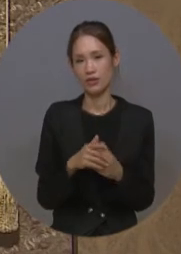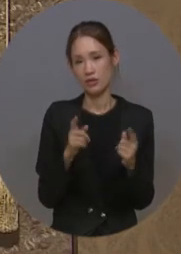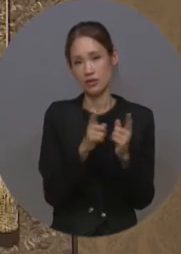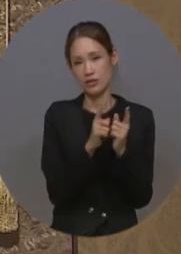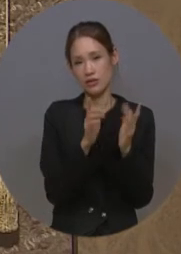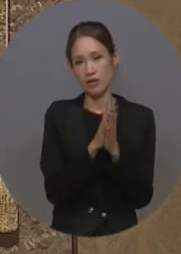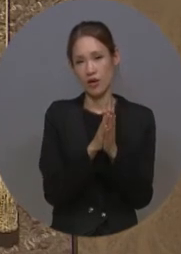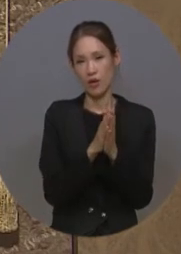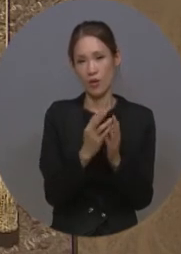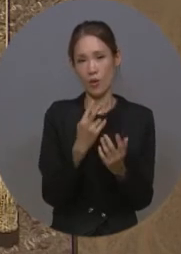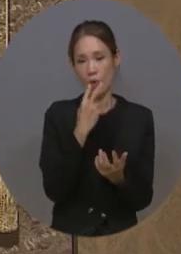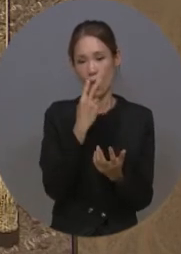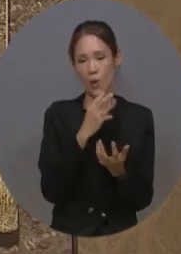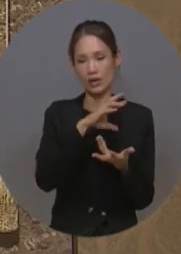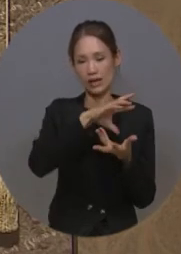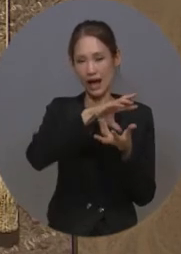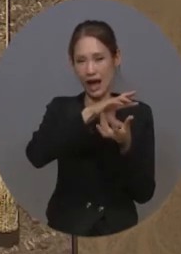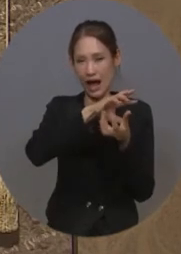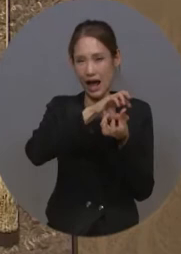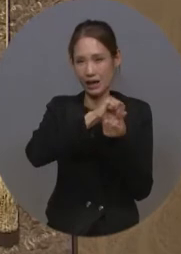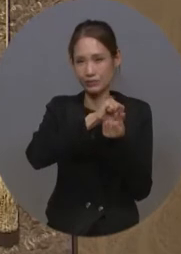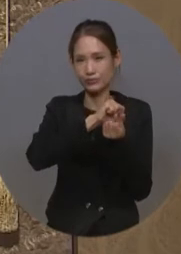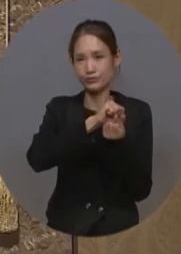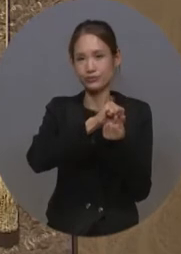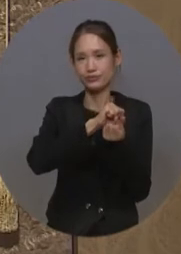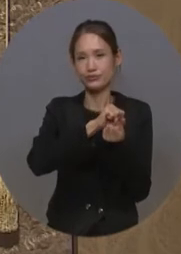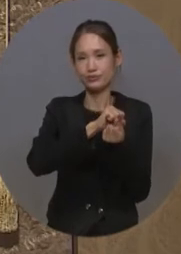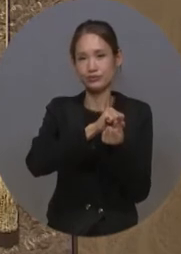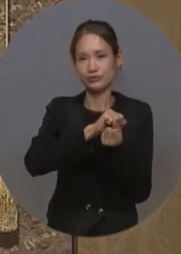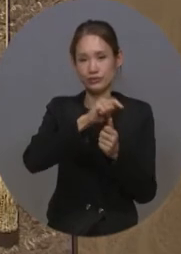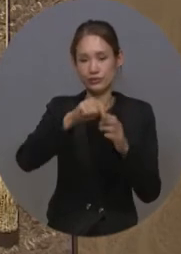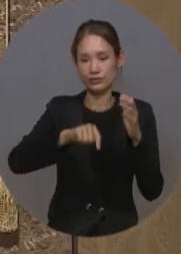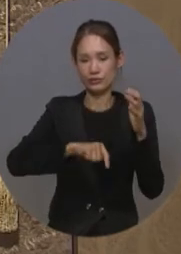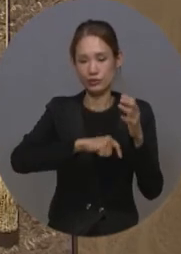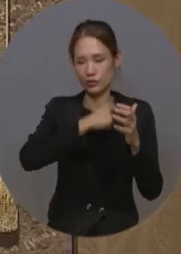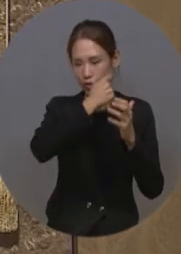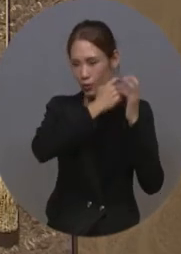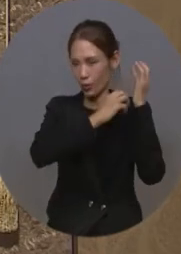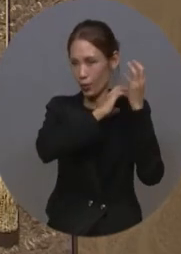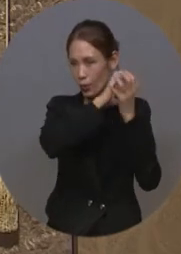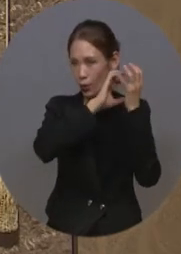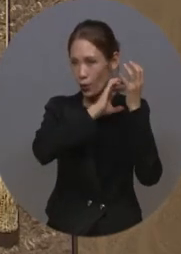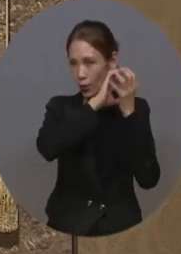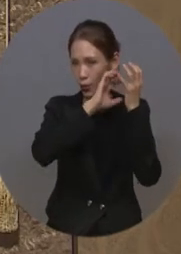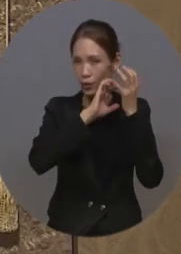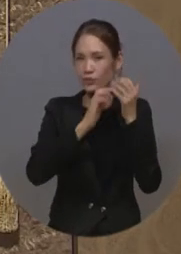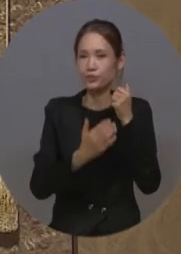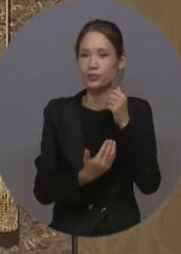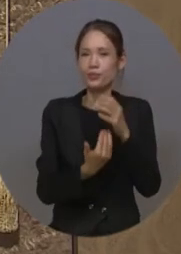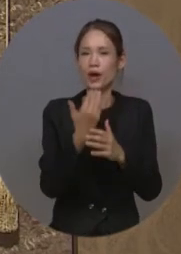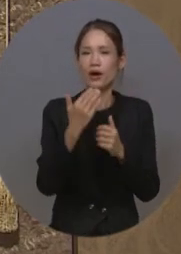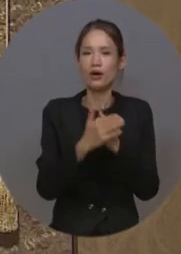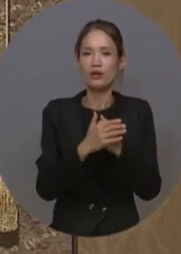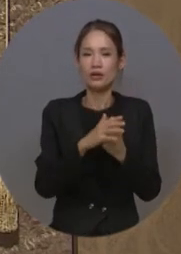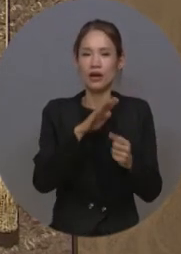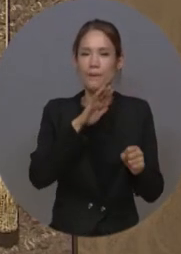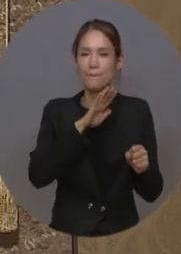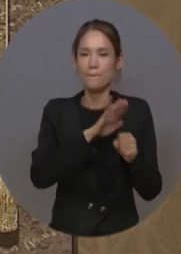실질적으로 그 공기를 압축해주는 그곳에서 모터 소음이 나니까 소리가 안 나게 거기를 이렇게